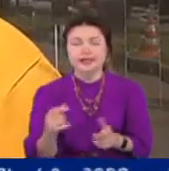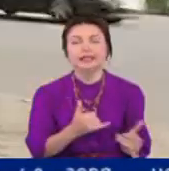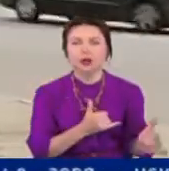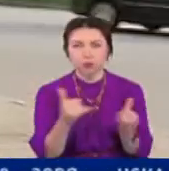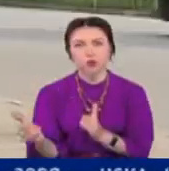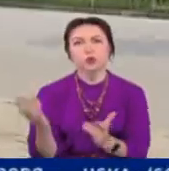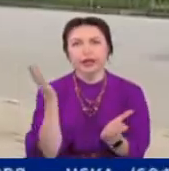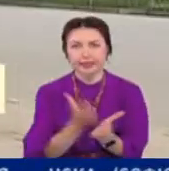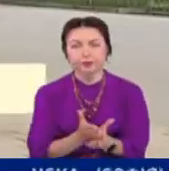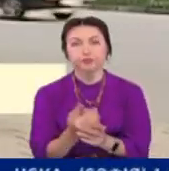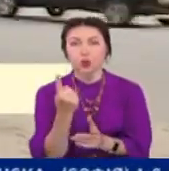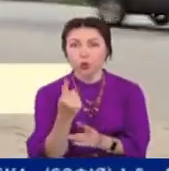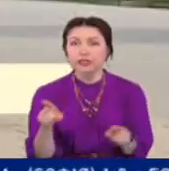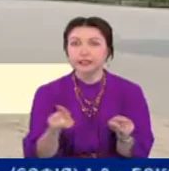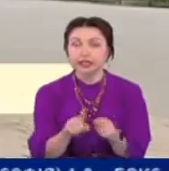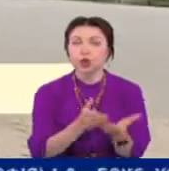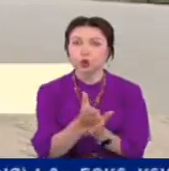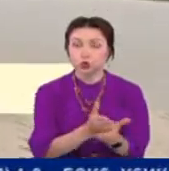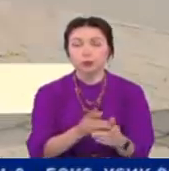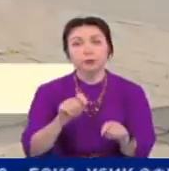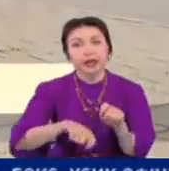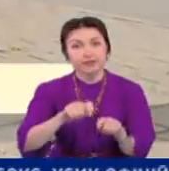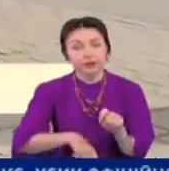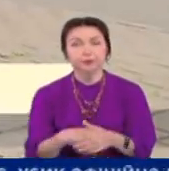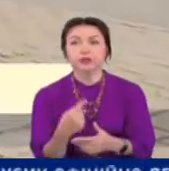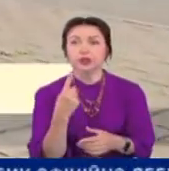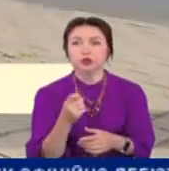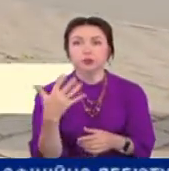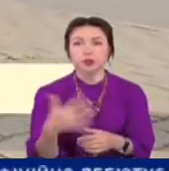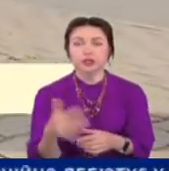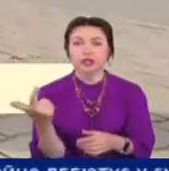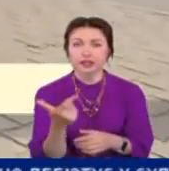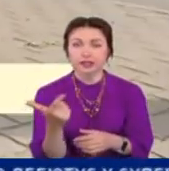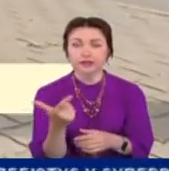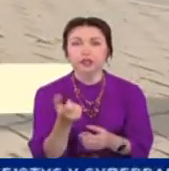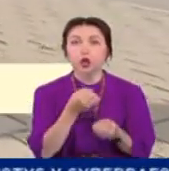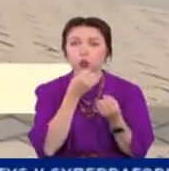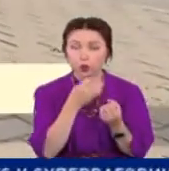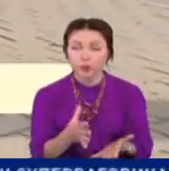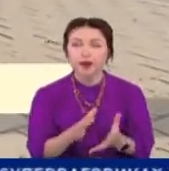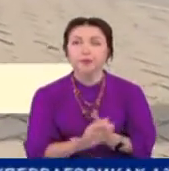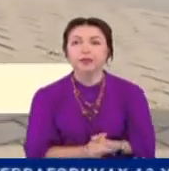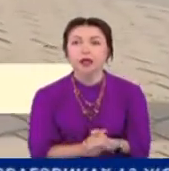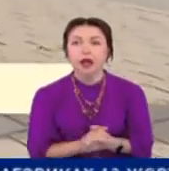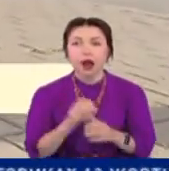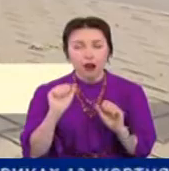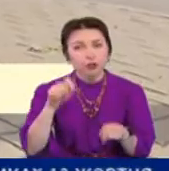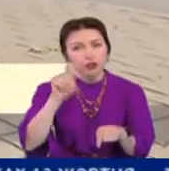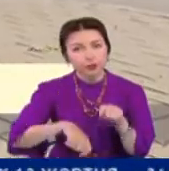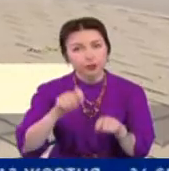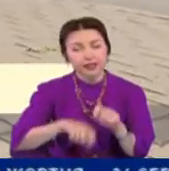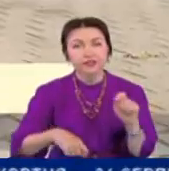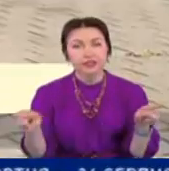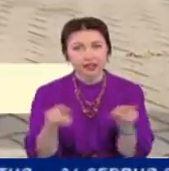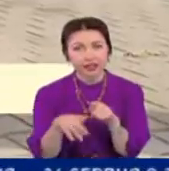є. Одну з таких служб перевіряємо з Ольгою. 150 гривень. Добре, а ви можете перевірити, чи є